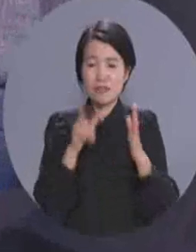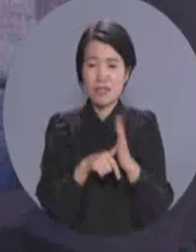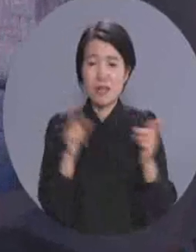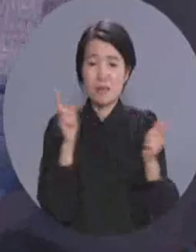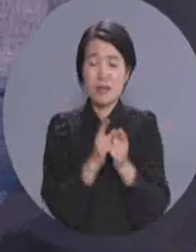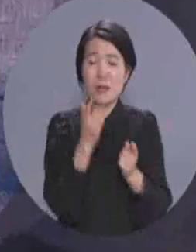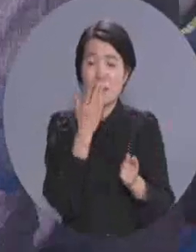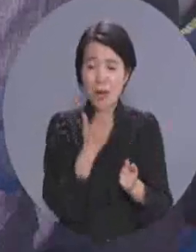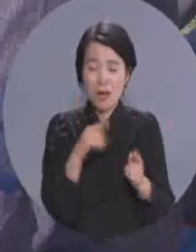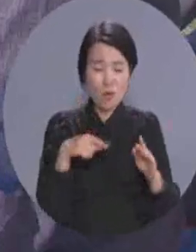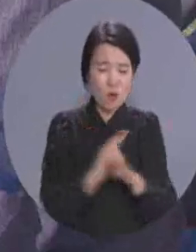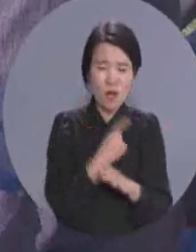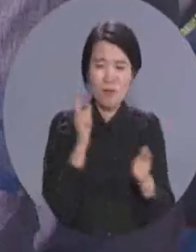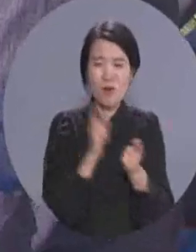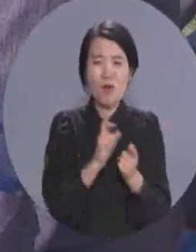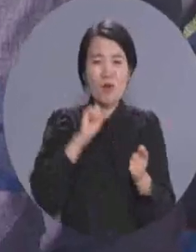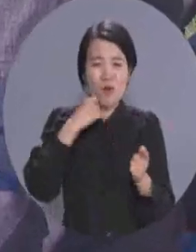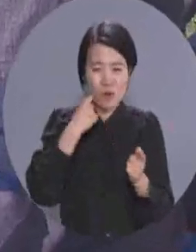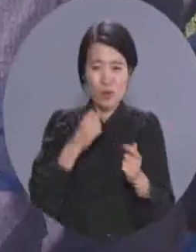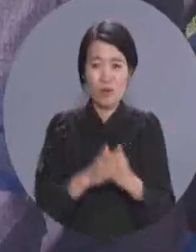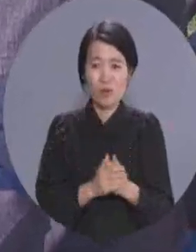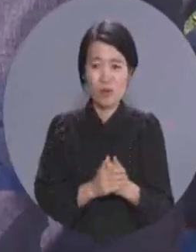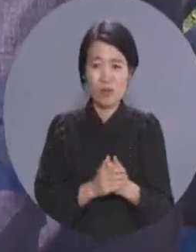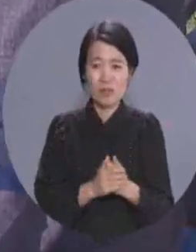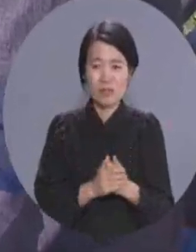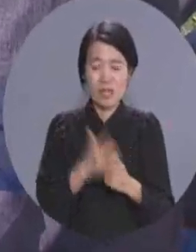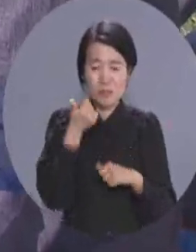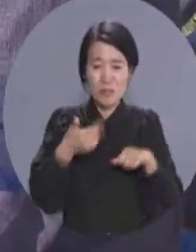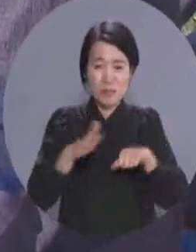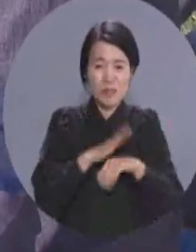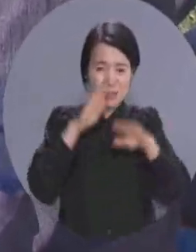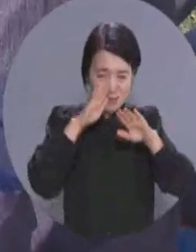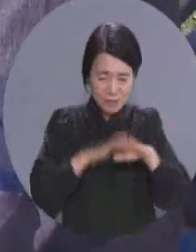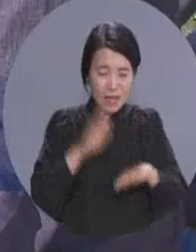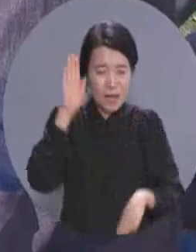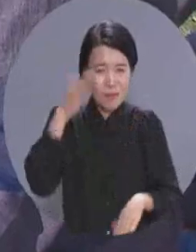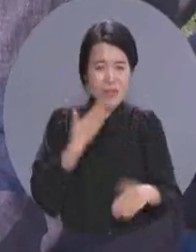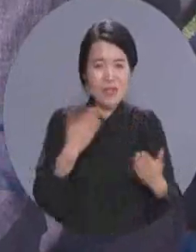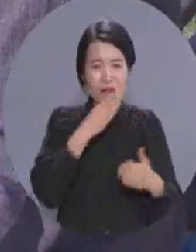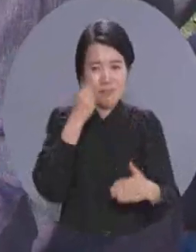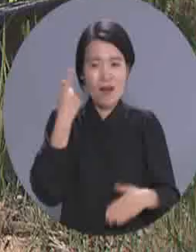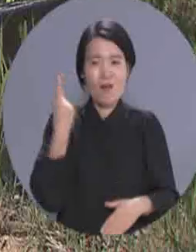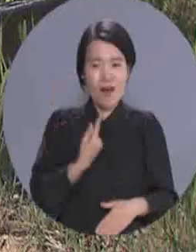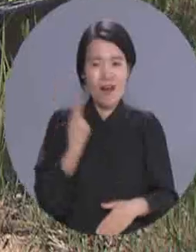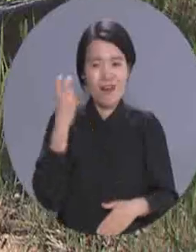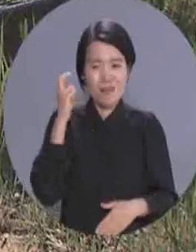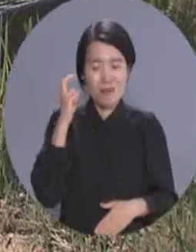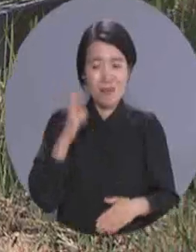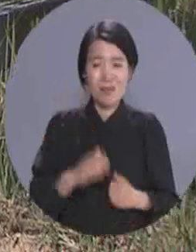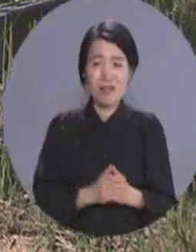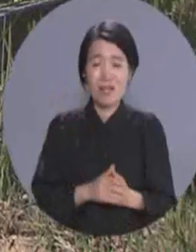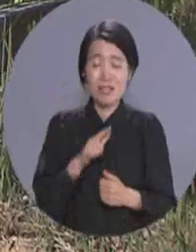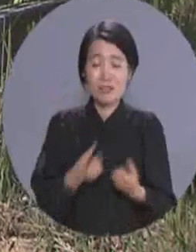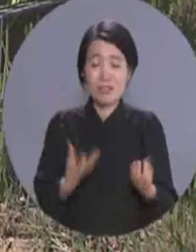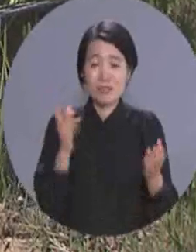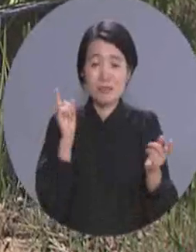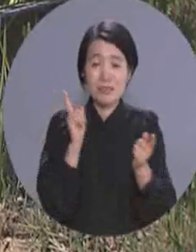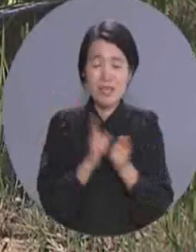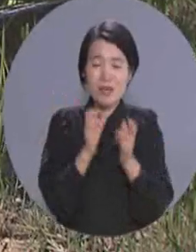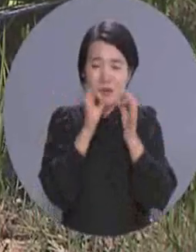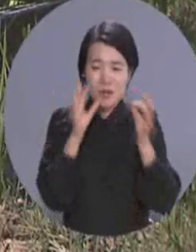만날 수가 없지 않습니까 그래서 아버님 찾아뵙고 하니까 뭐가 좀 일도 잘 풀리고 그런 것 같습니다 추석 명절을 맞아